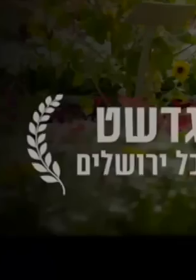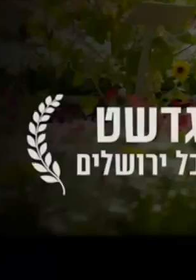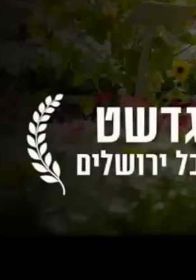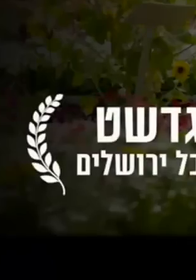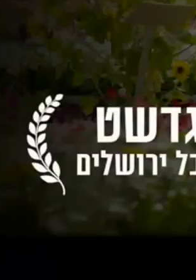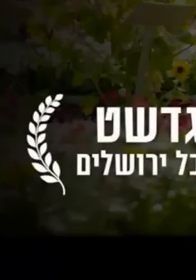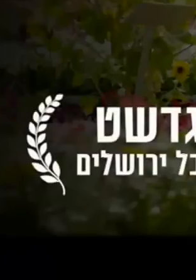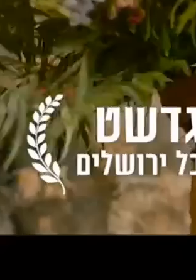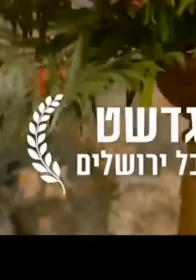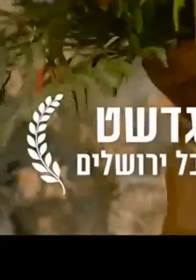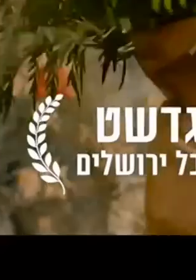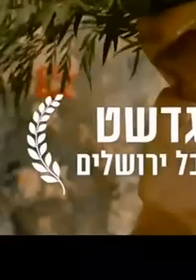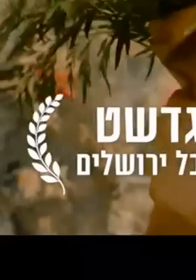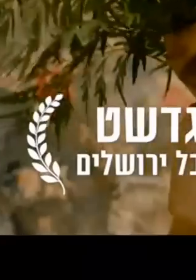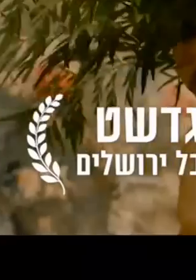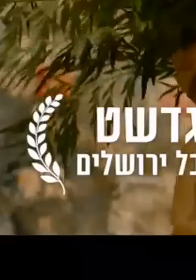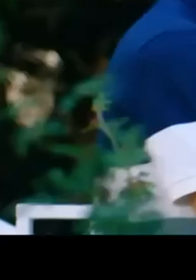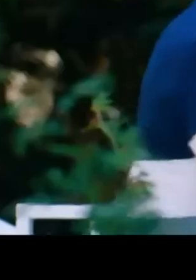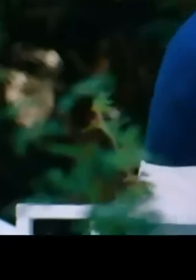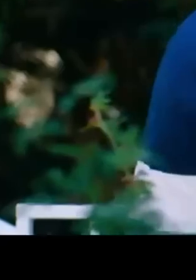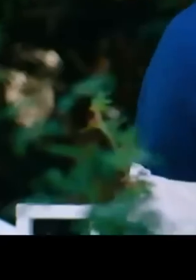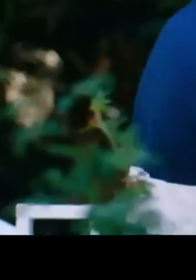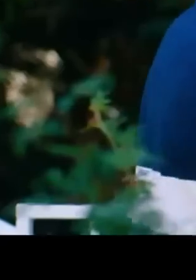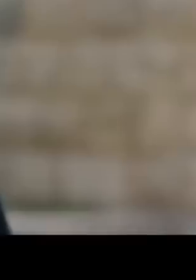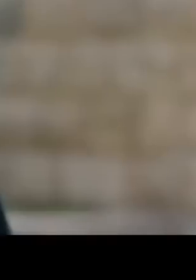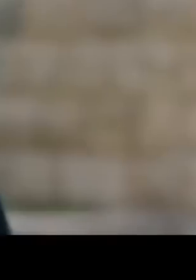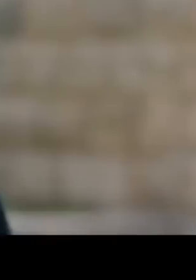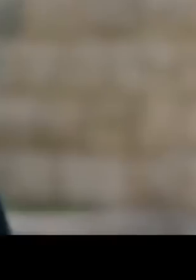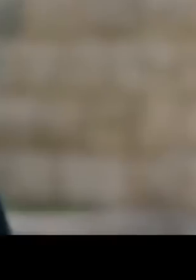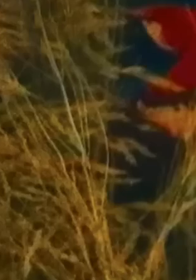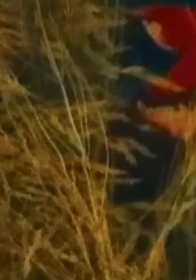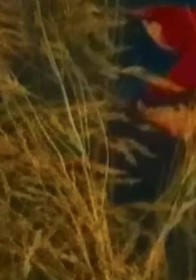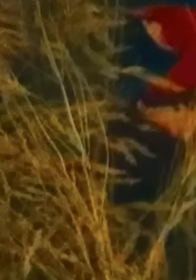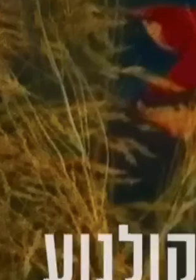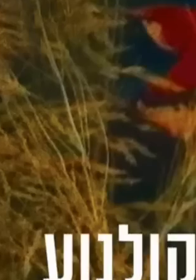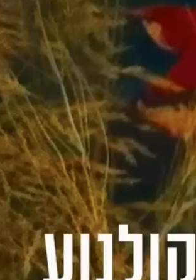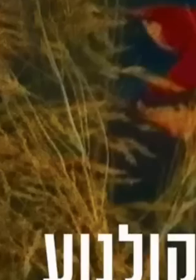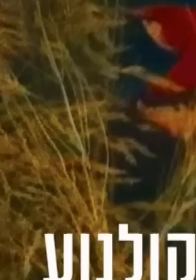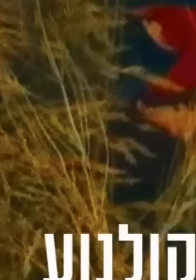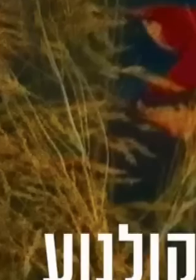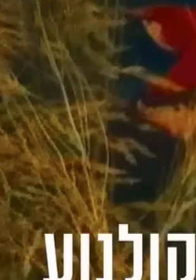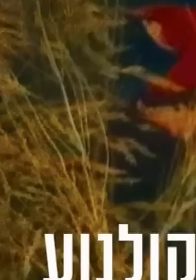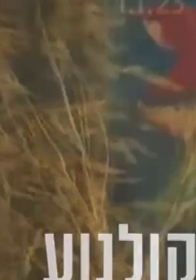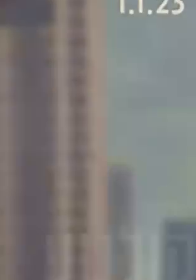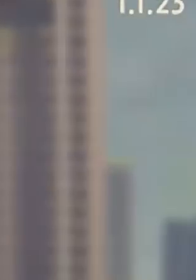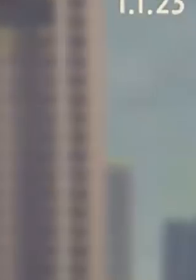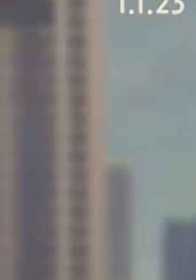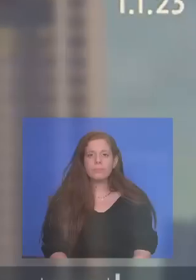לוי. אמריקה זוכה פרס השחקנית בפסטיבל ירושלים. יפהפה ומלא רגש. אמריקה בקולנוע.